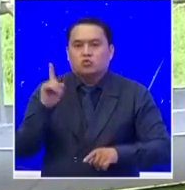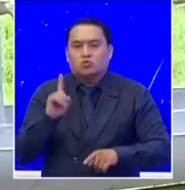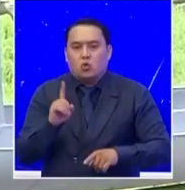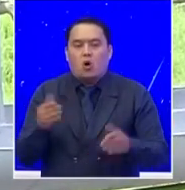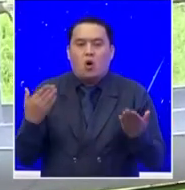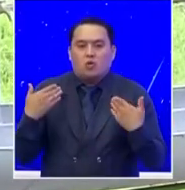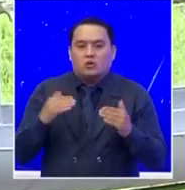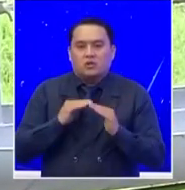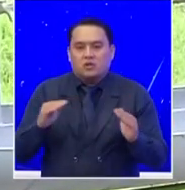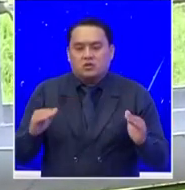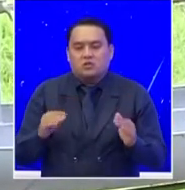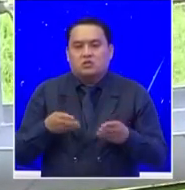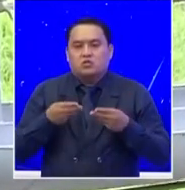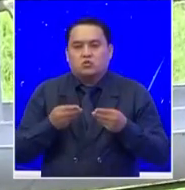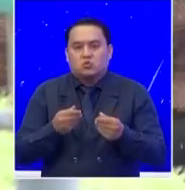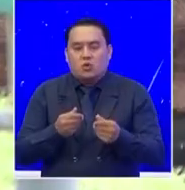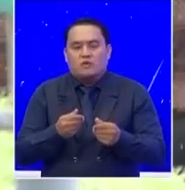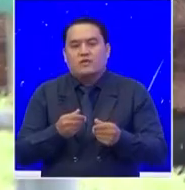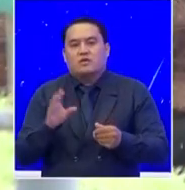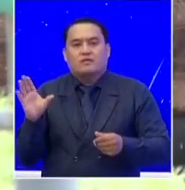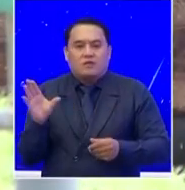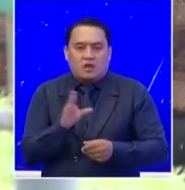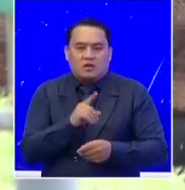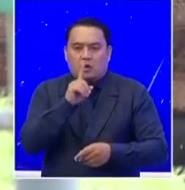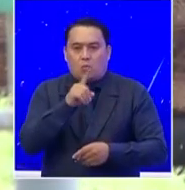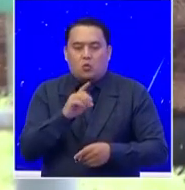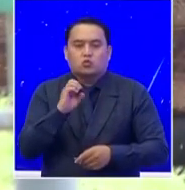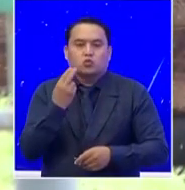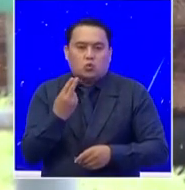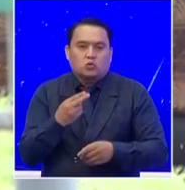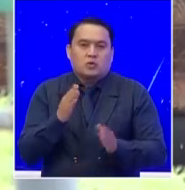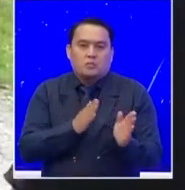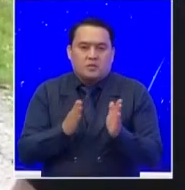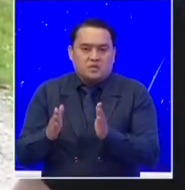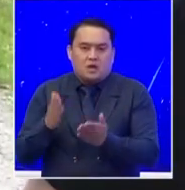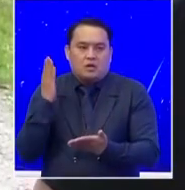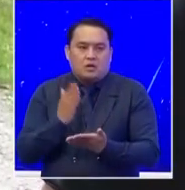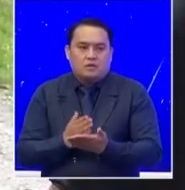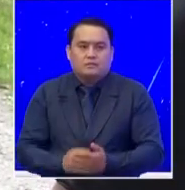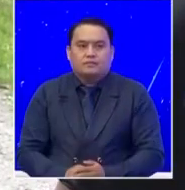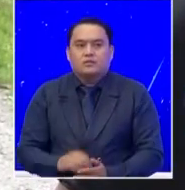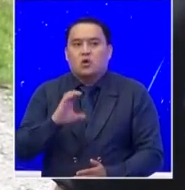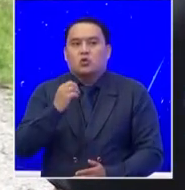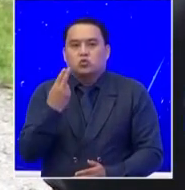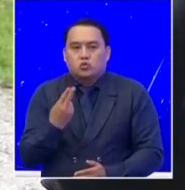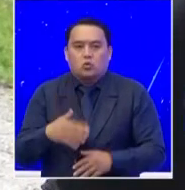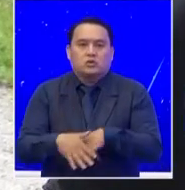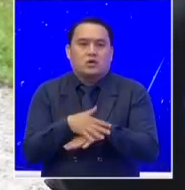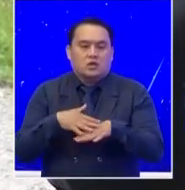отдыхе детей из социально уязвимых слоев населения. Для них места уже рассчитаны. Из социально уязвимых